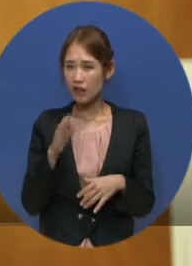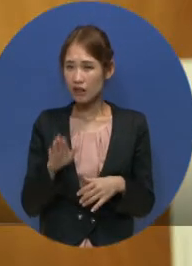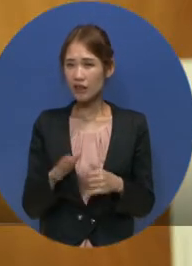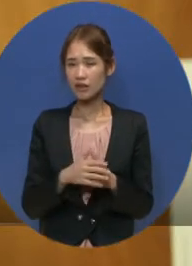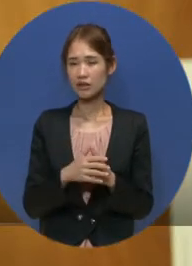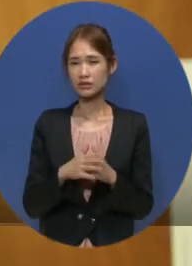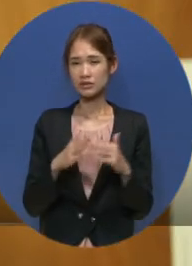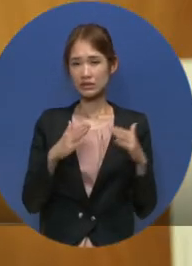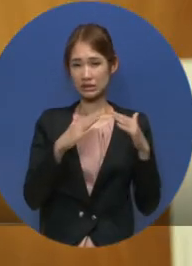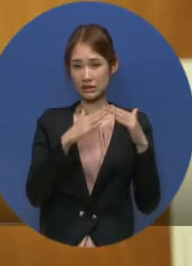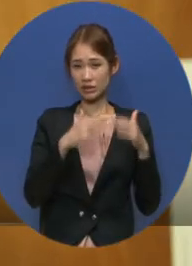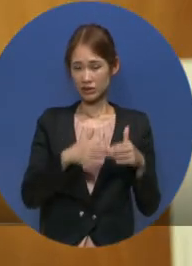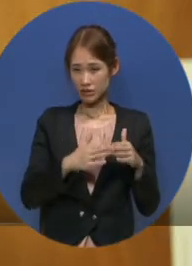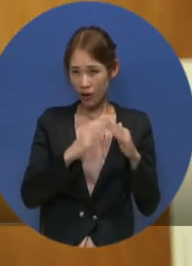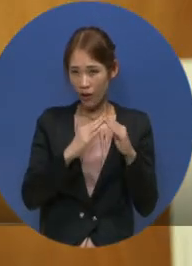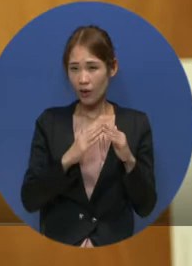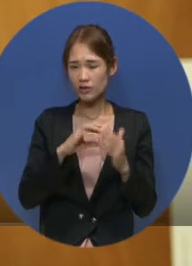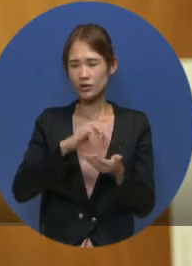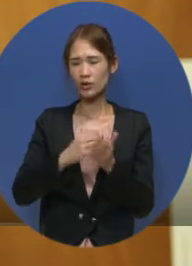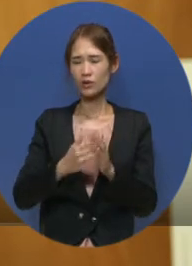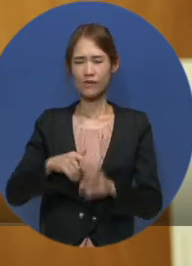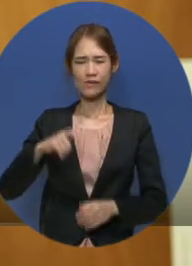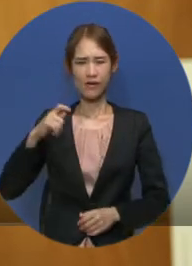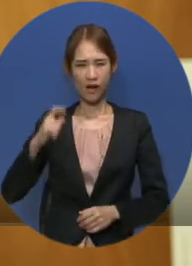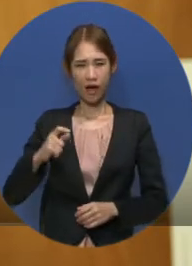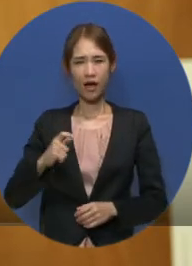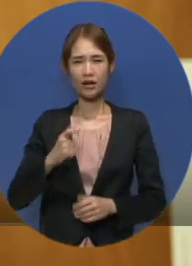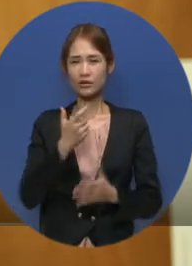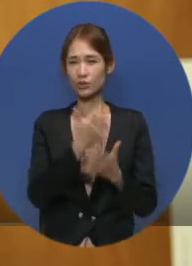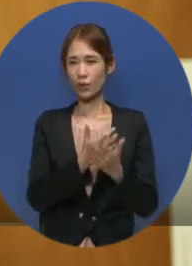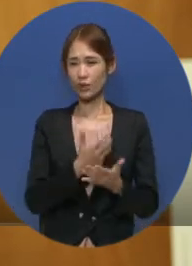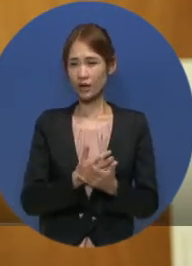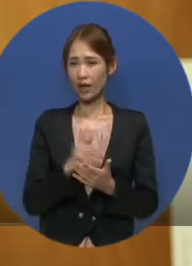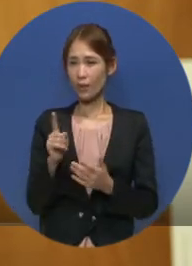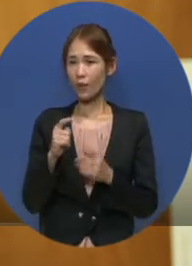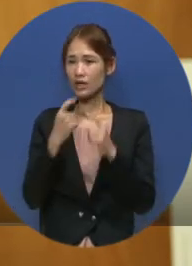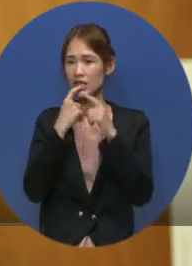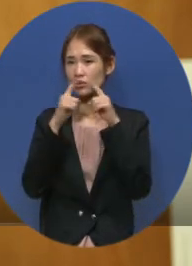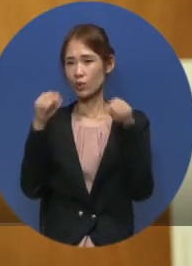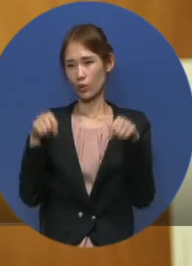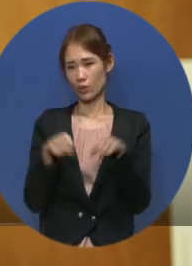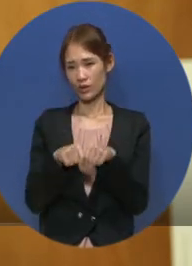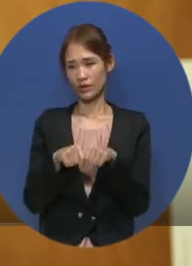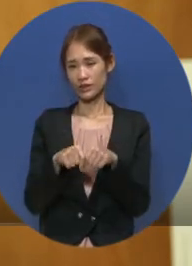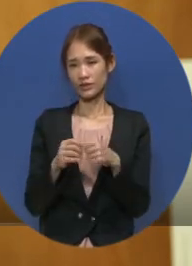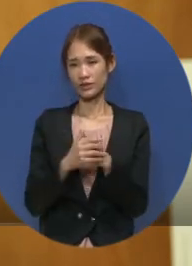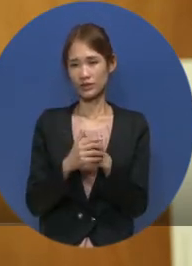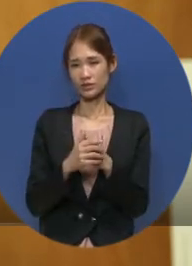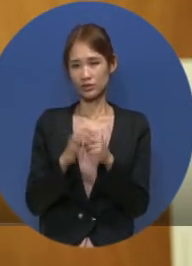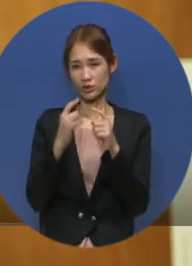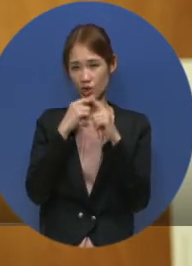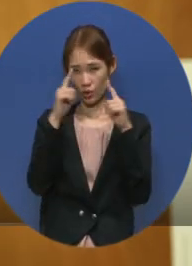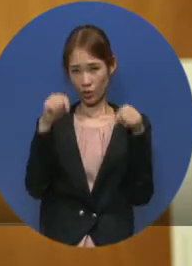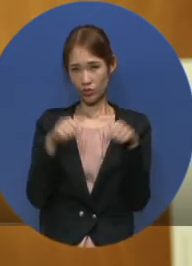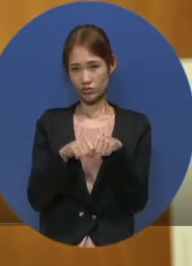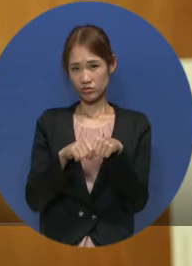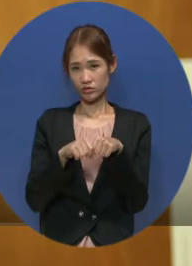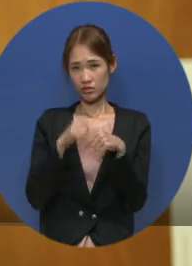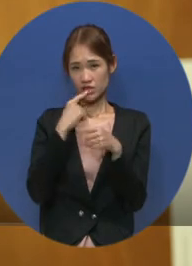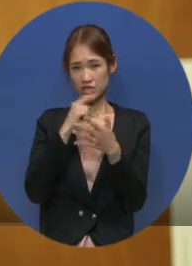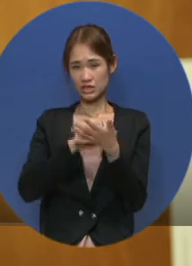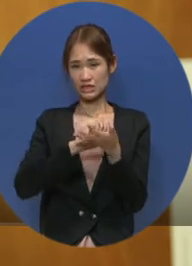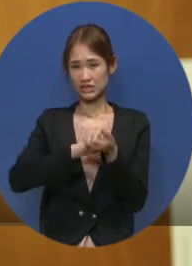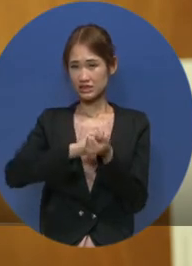집을 지을 수 있을 정도로 강해질 수 있는 소재가 종이의 그 매력적인 부분인데요. 종이 한 장은 그냥